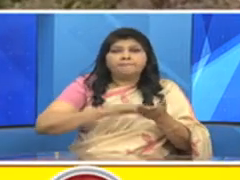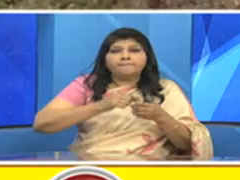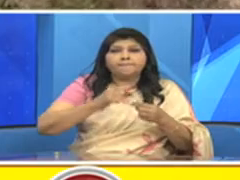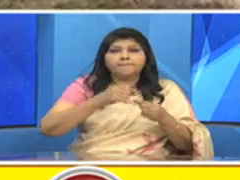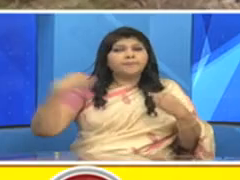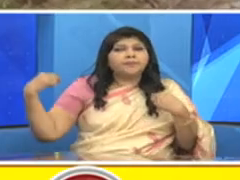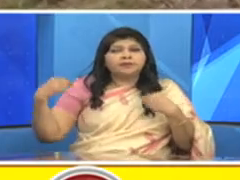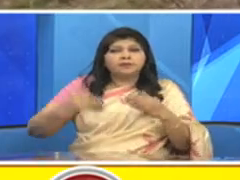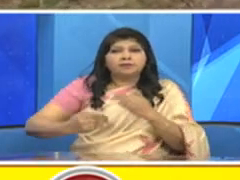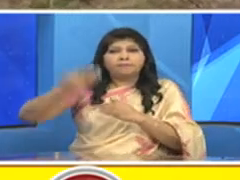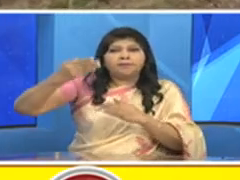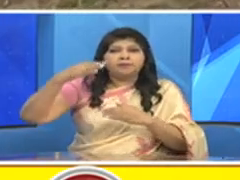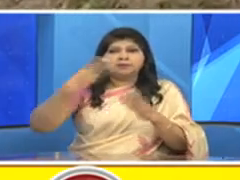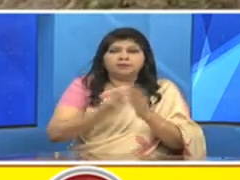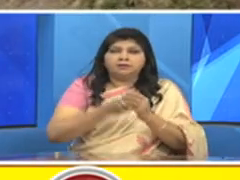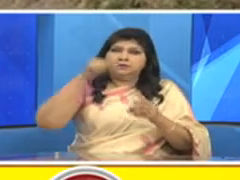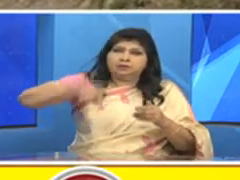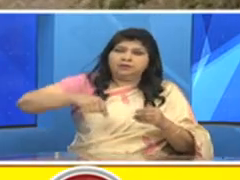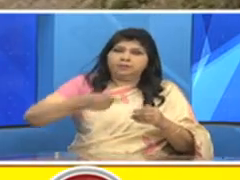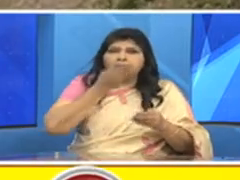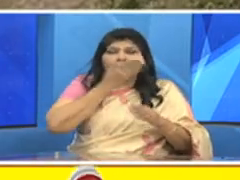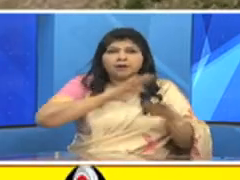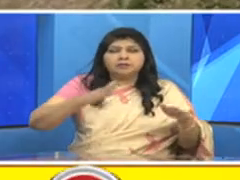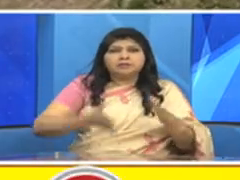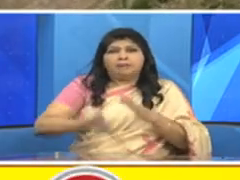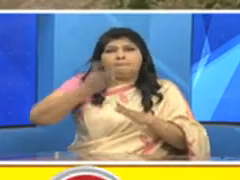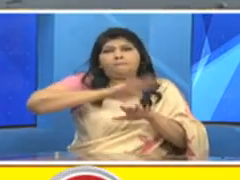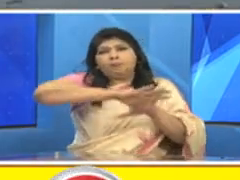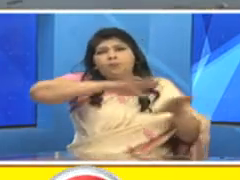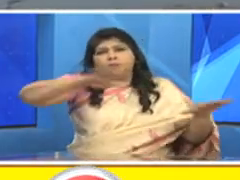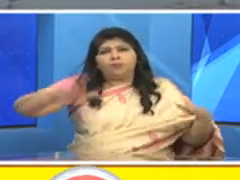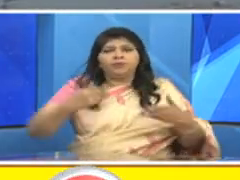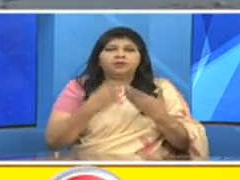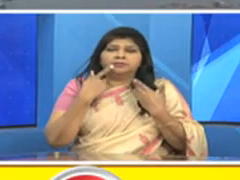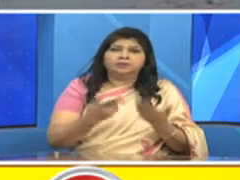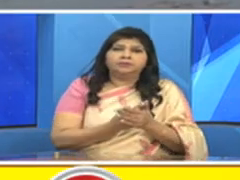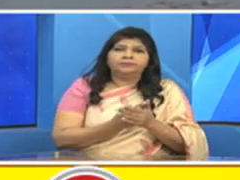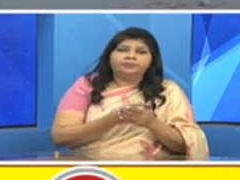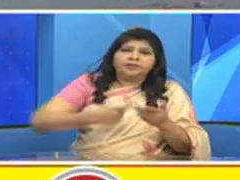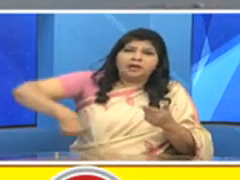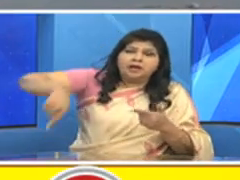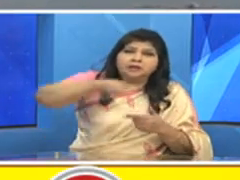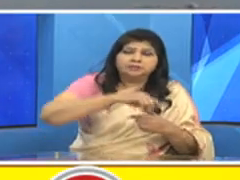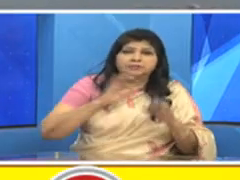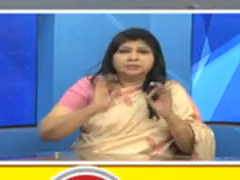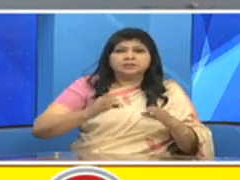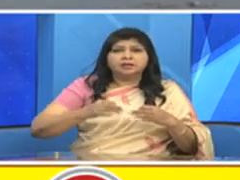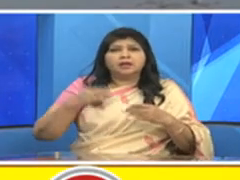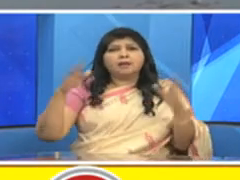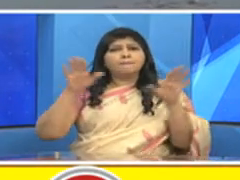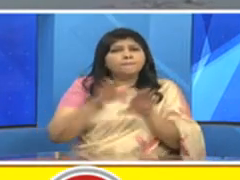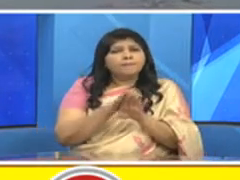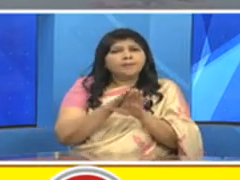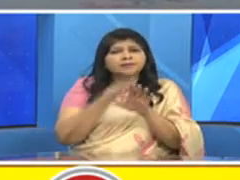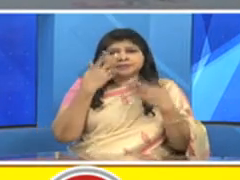तटबंध बना डाला। अब झील पानी से लबालब है और आसपास का वातावरण पक्षियों के